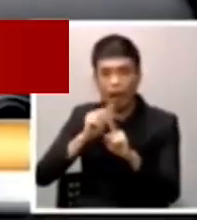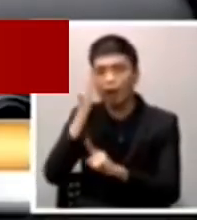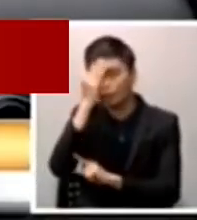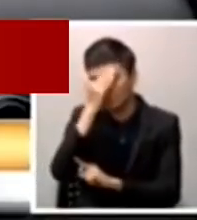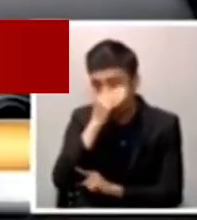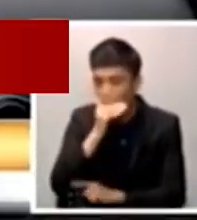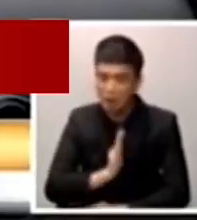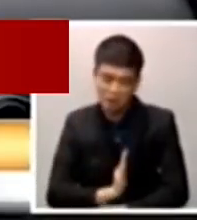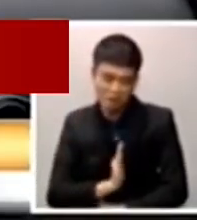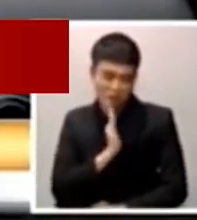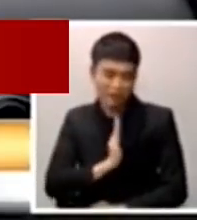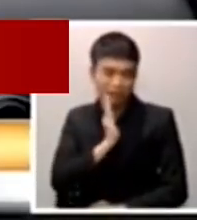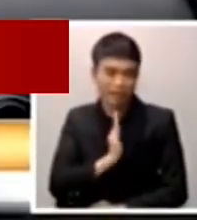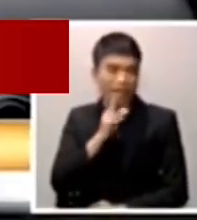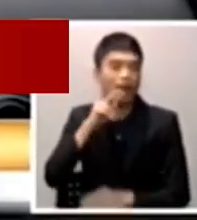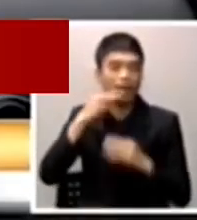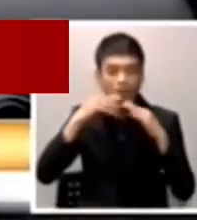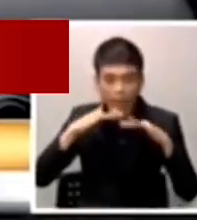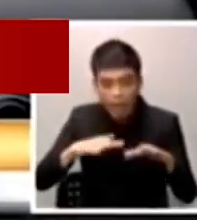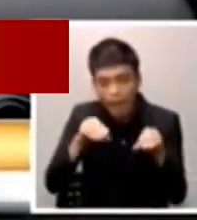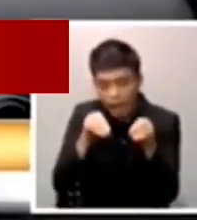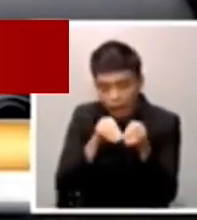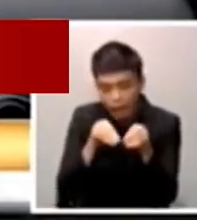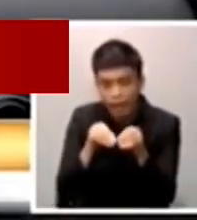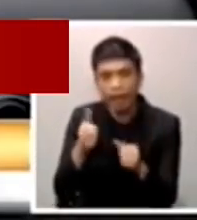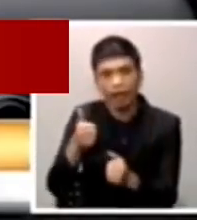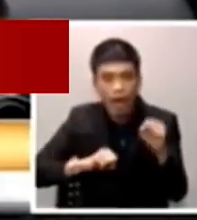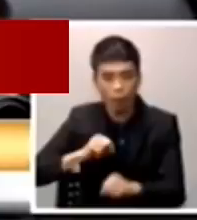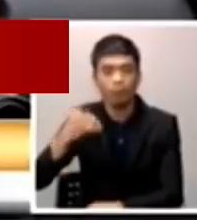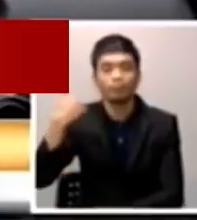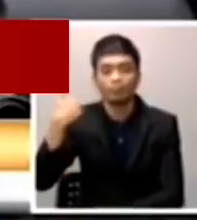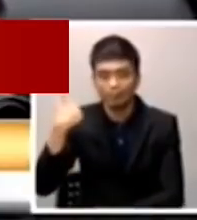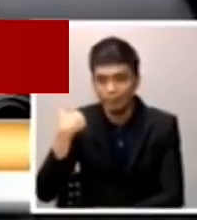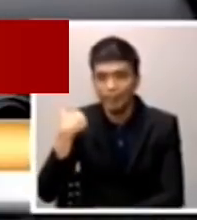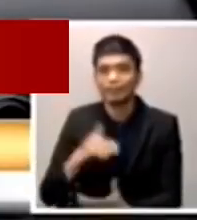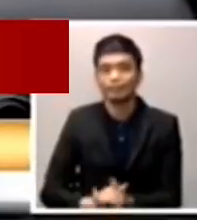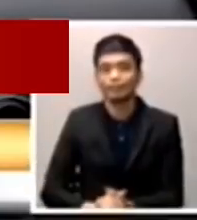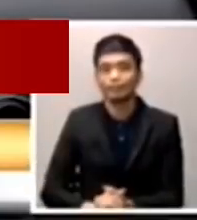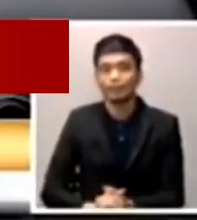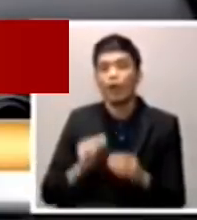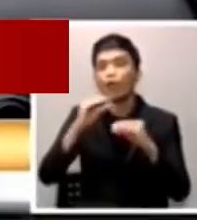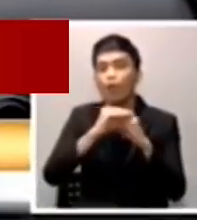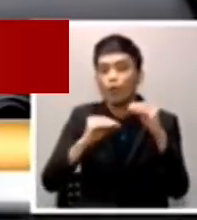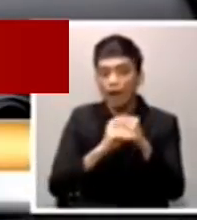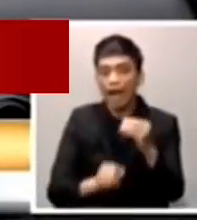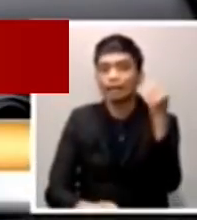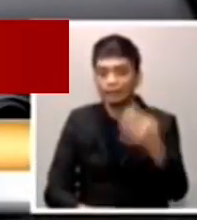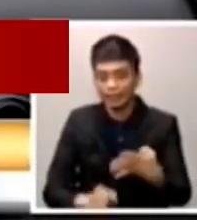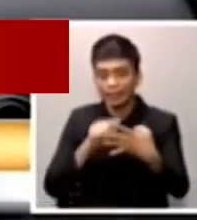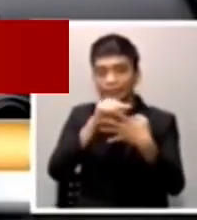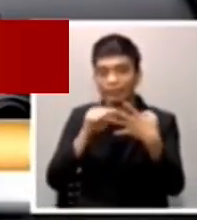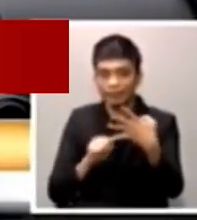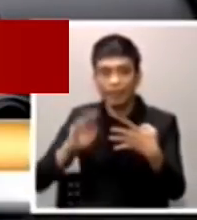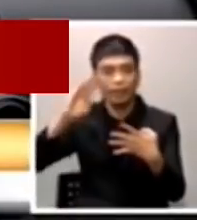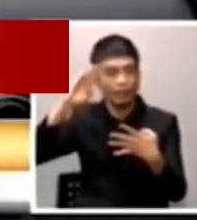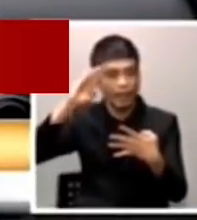ามหรูหราอย่างดีติดทะเลนี่ก็คือเป็นแหล่งผลประโยชน์ครับท่านประธานครับ4โครงการสวัสดิการทหาร